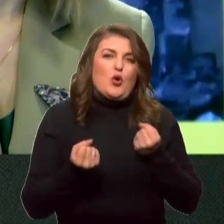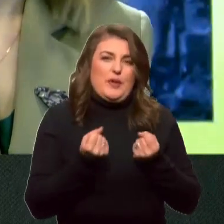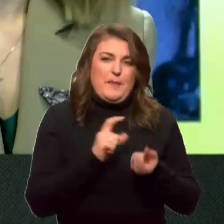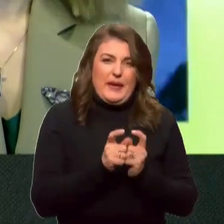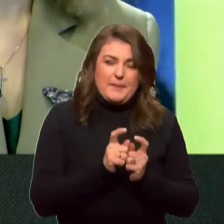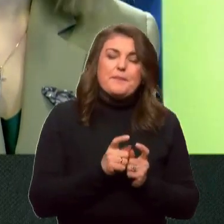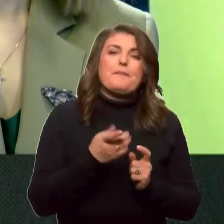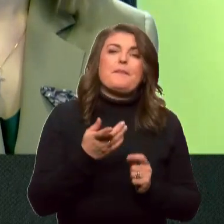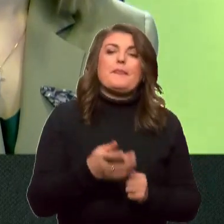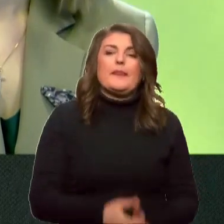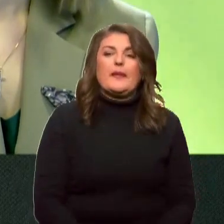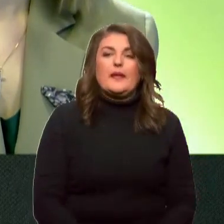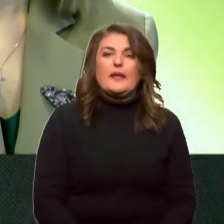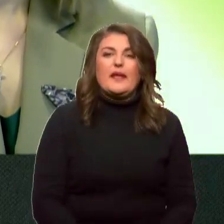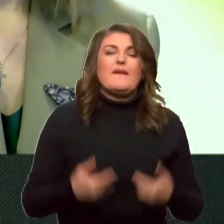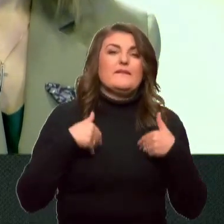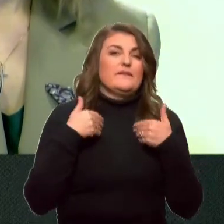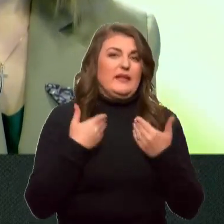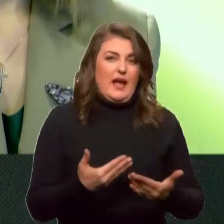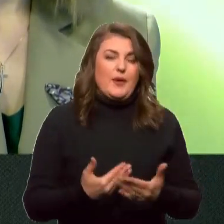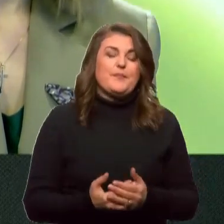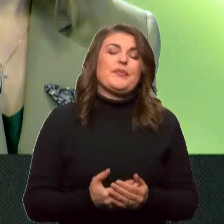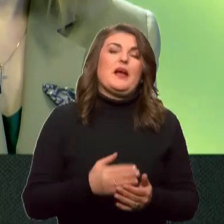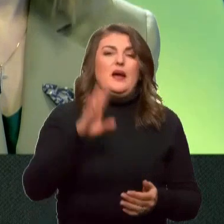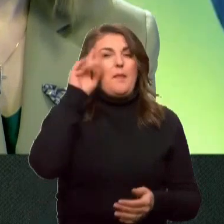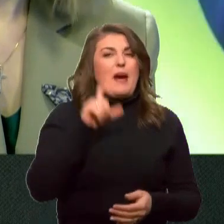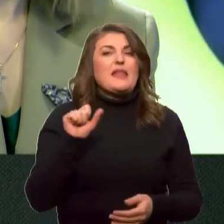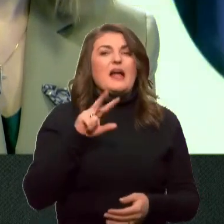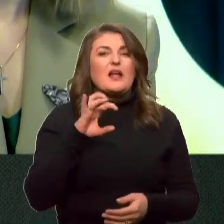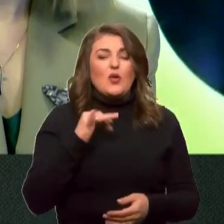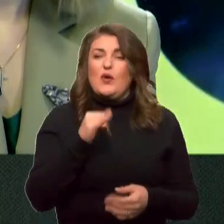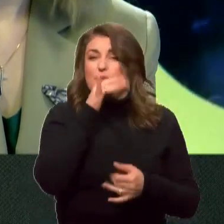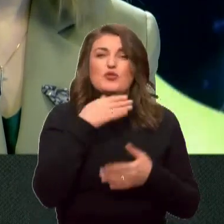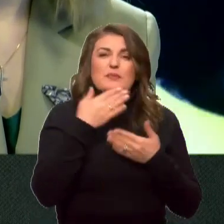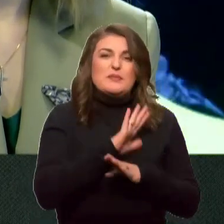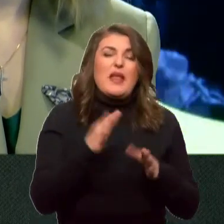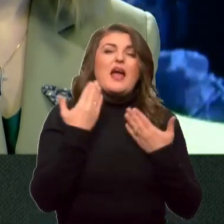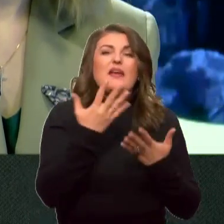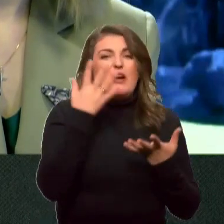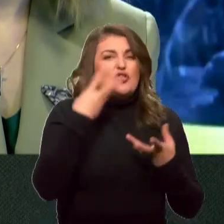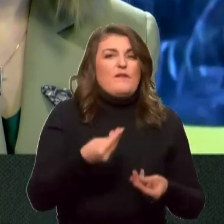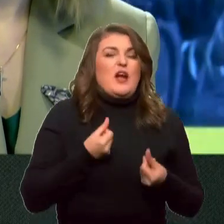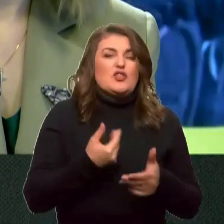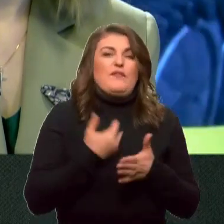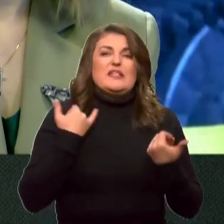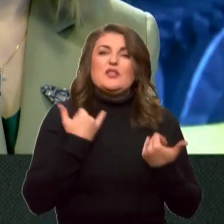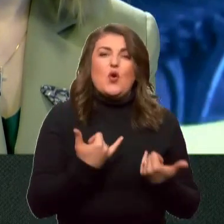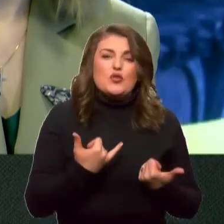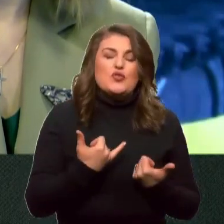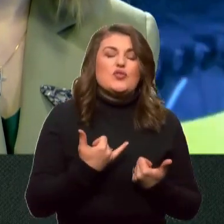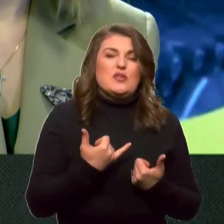вам. Вітаю. Пане Анатолію, ну не можу не спитати, які ваші враження від